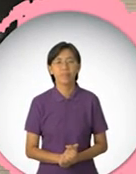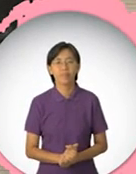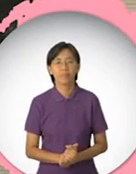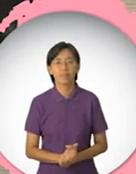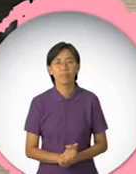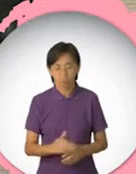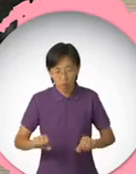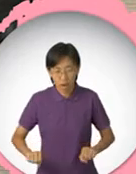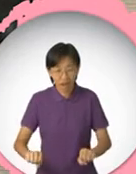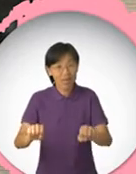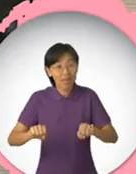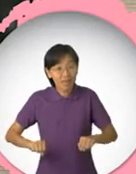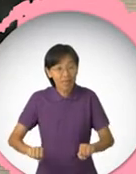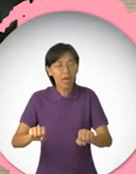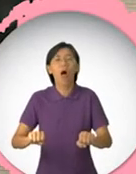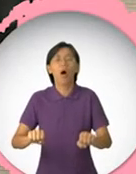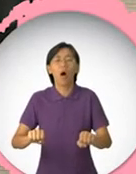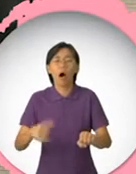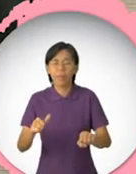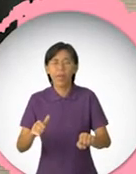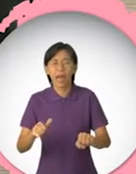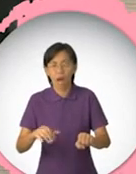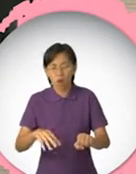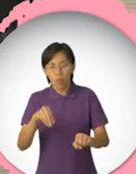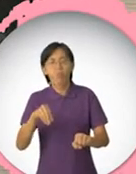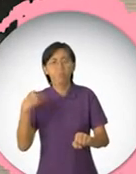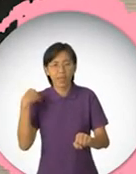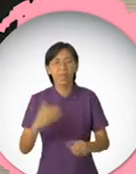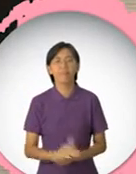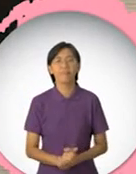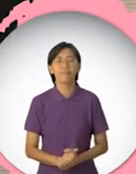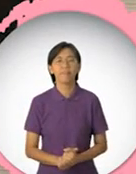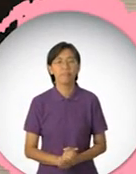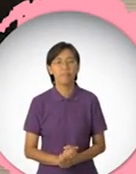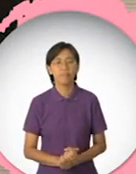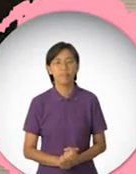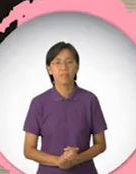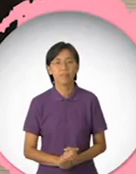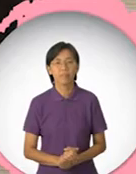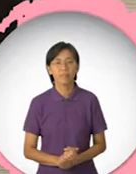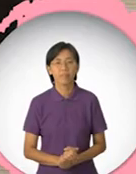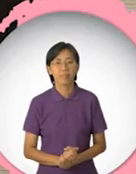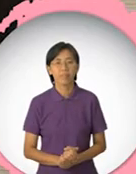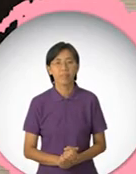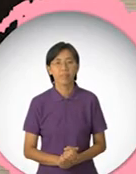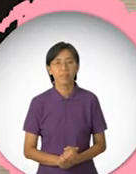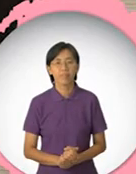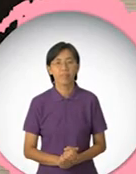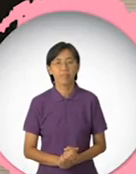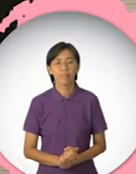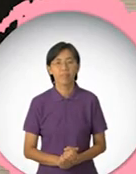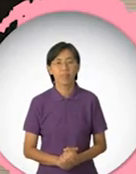ค่ะมันจะติดอาจจะติดขึ้นมากับไม้คือแป้งได้นะคะทีนี้วิธีการสังเกตก็คืออันนี้เริ่ม